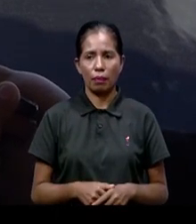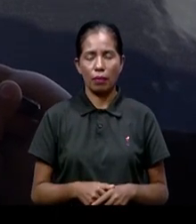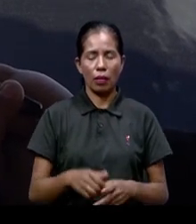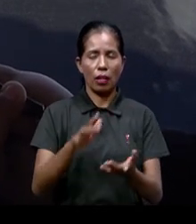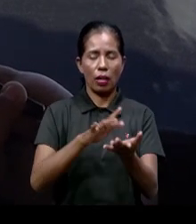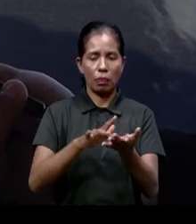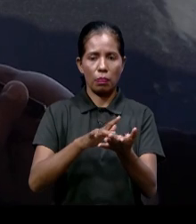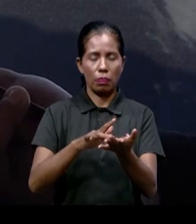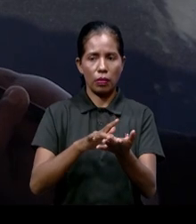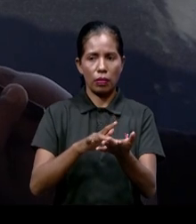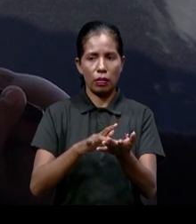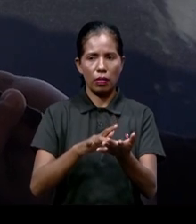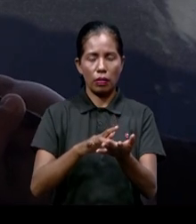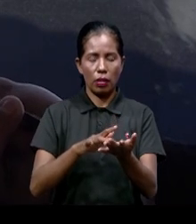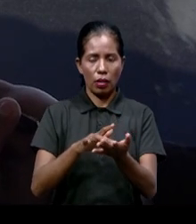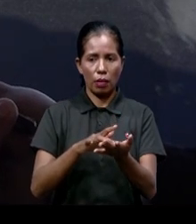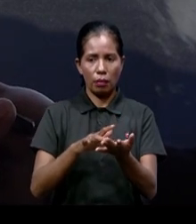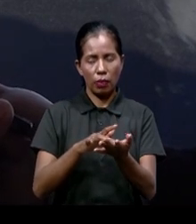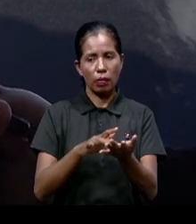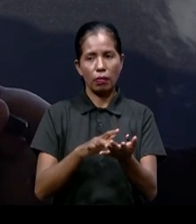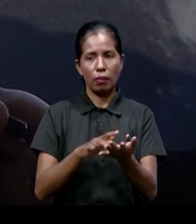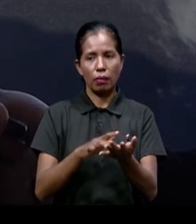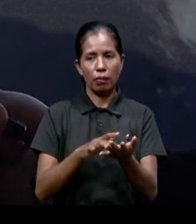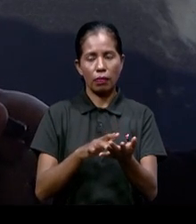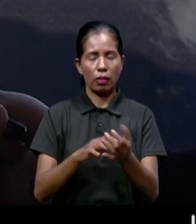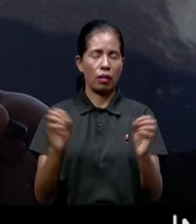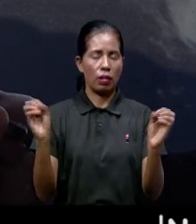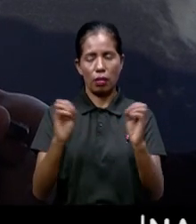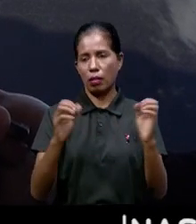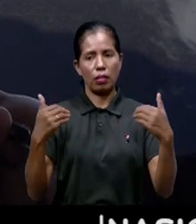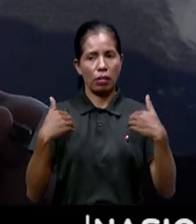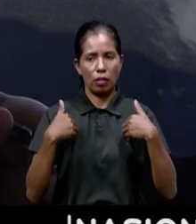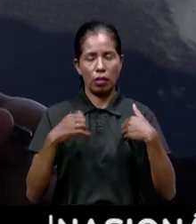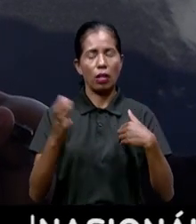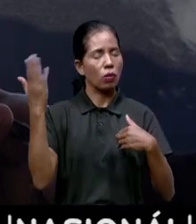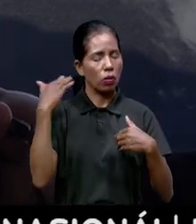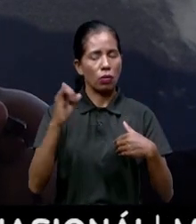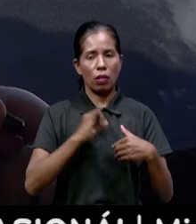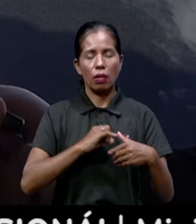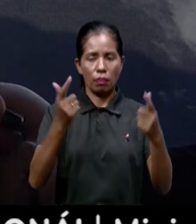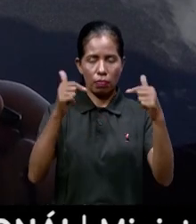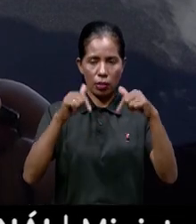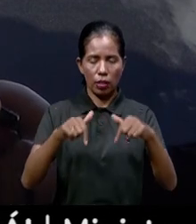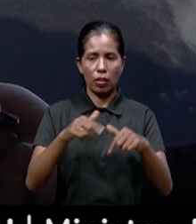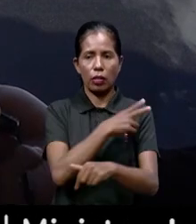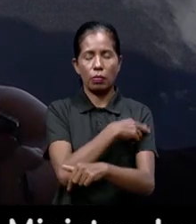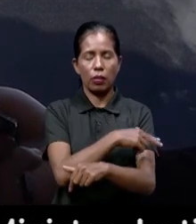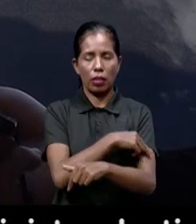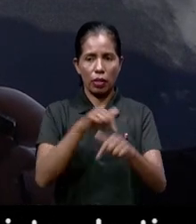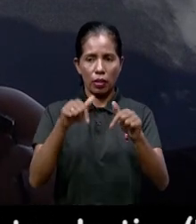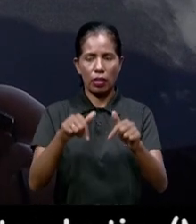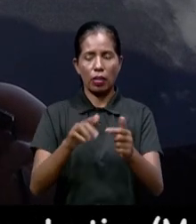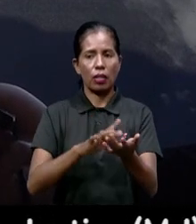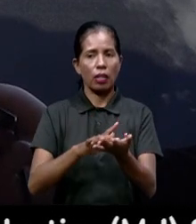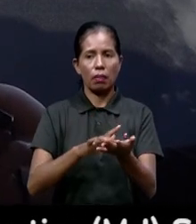aimoruk makane, aimoruk mak falta. Uluk hau kanu mai halo tratamento dala ruma